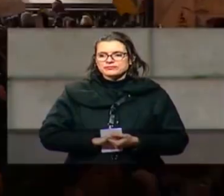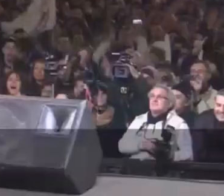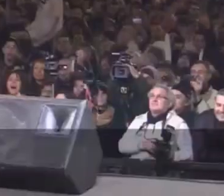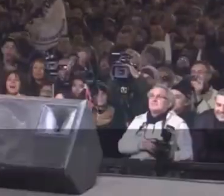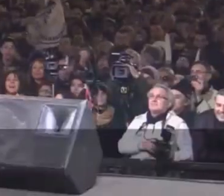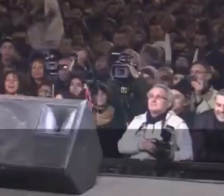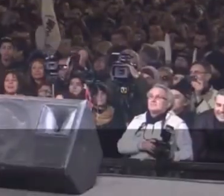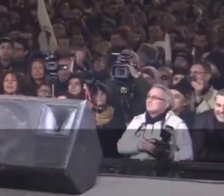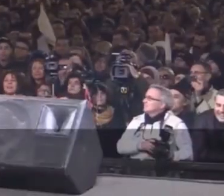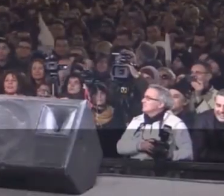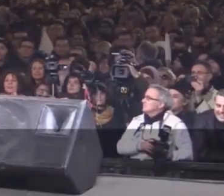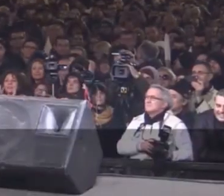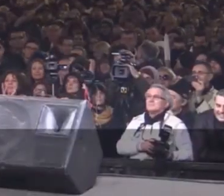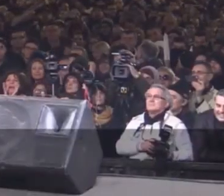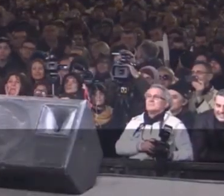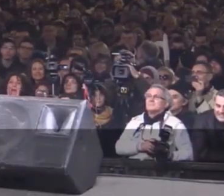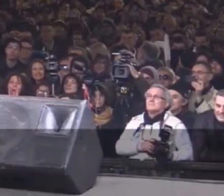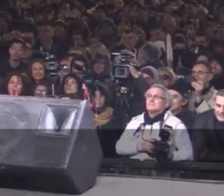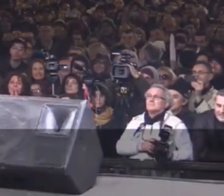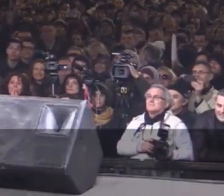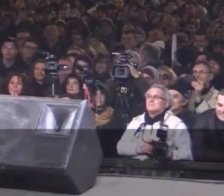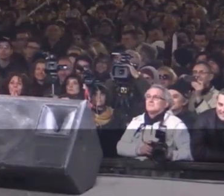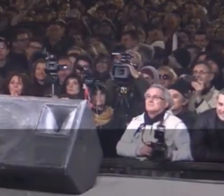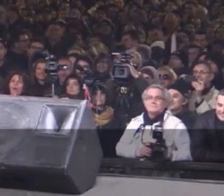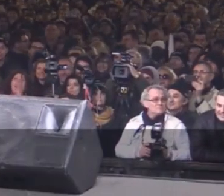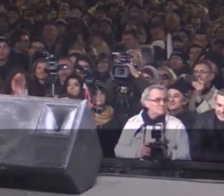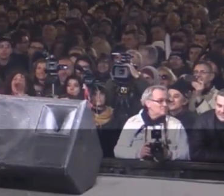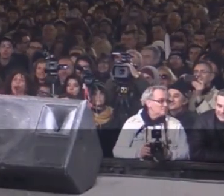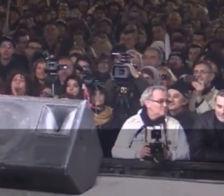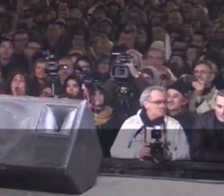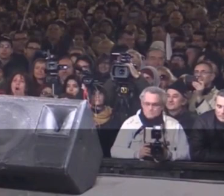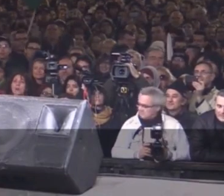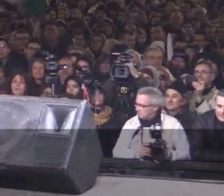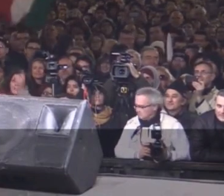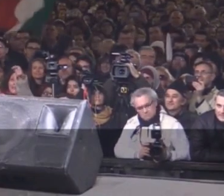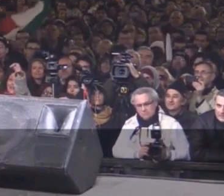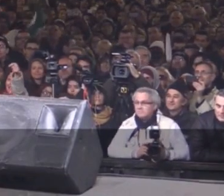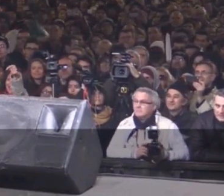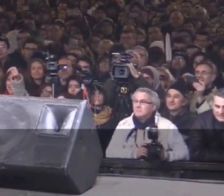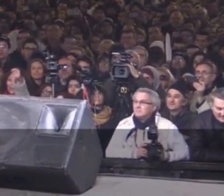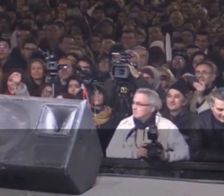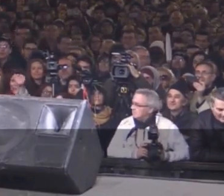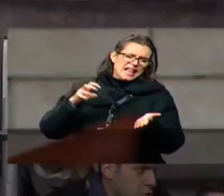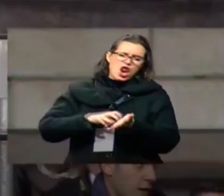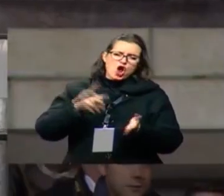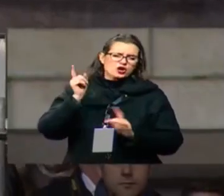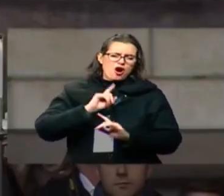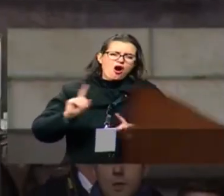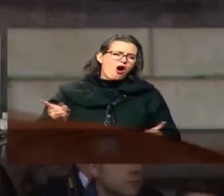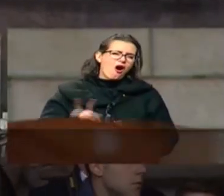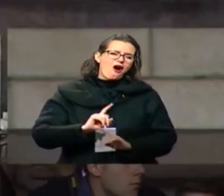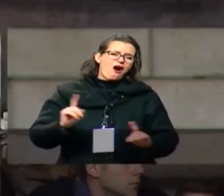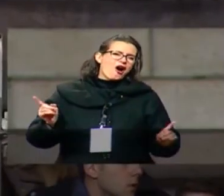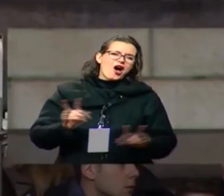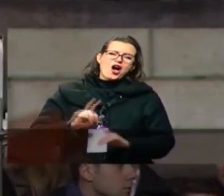più Beppe non è più Beppe non è più non è più Grillo questo dobbiamo